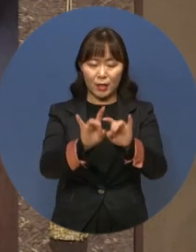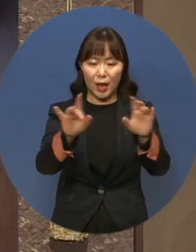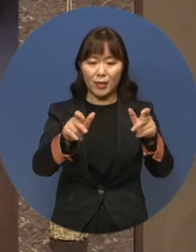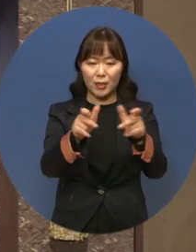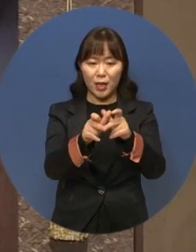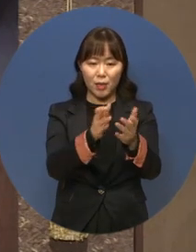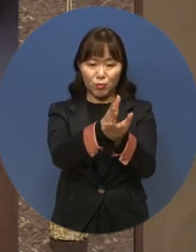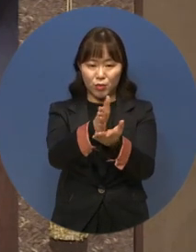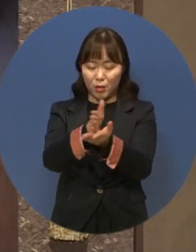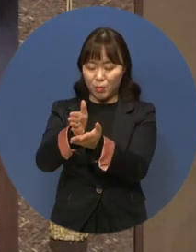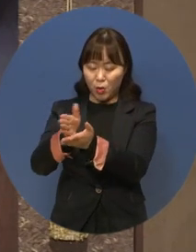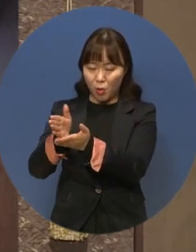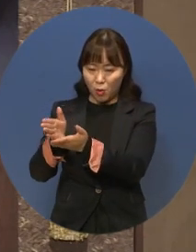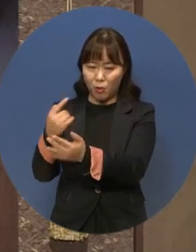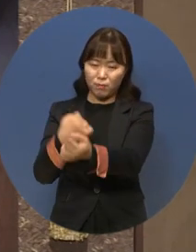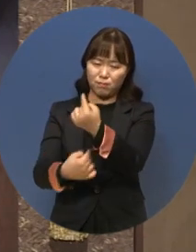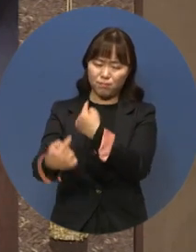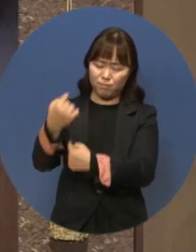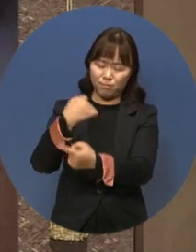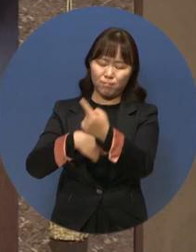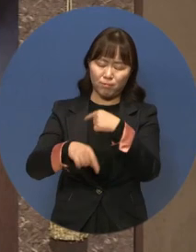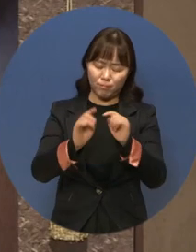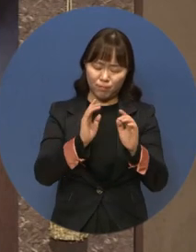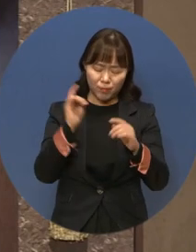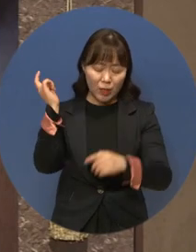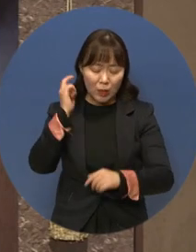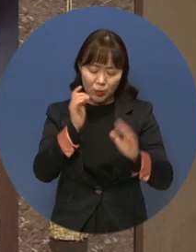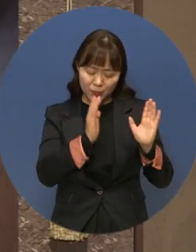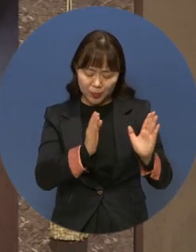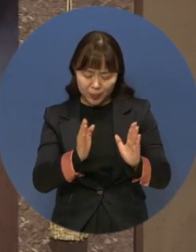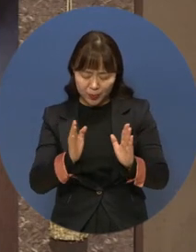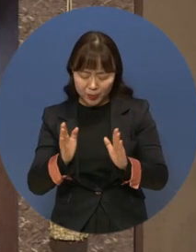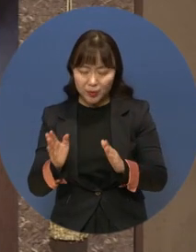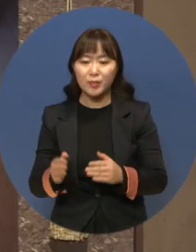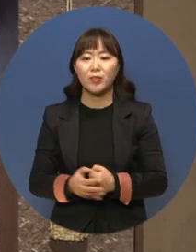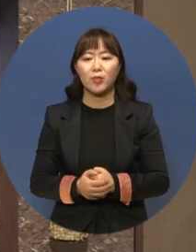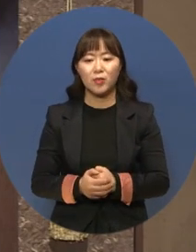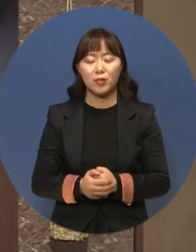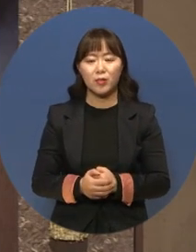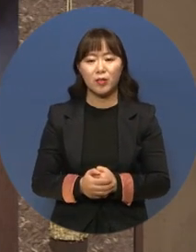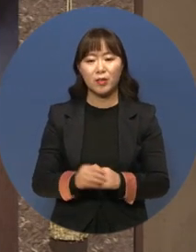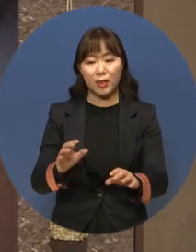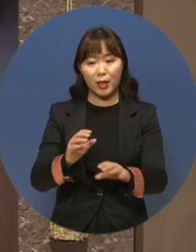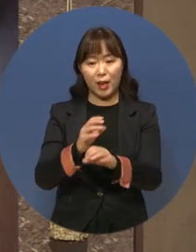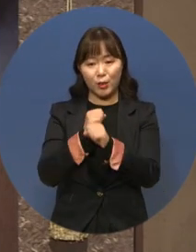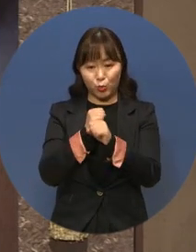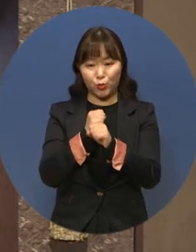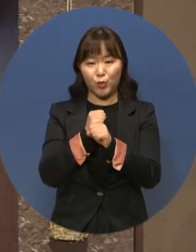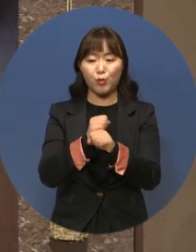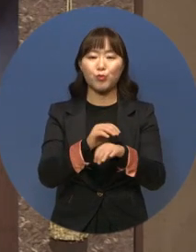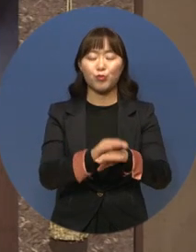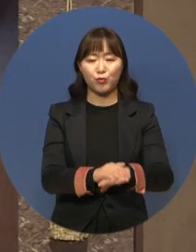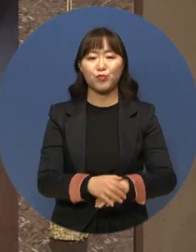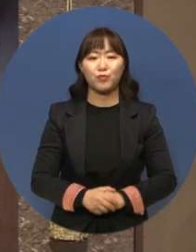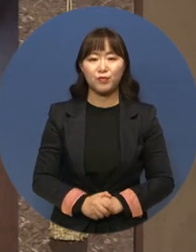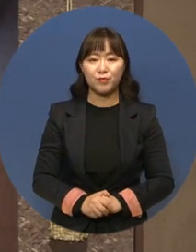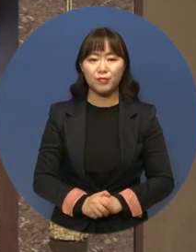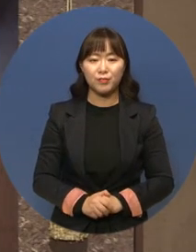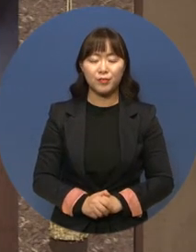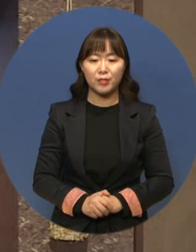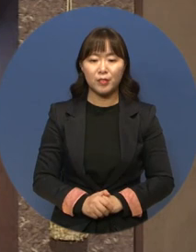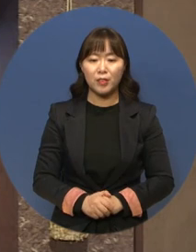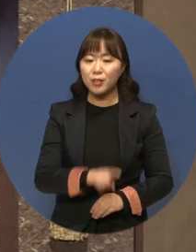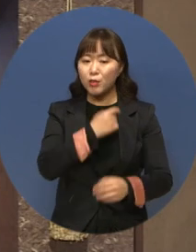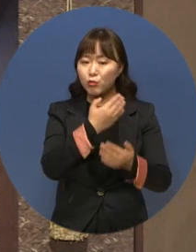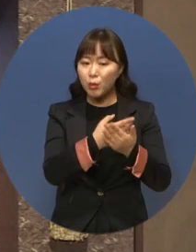장애인 분야별 목소리를 요구 사항들을 듣고 네. 정리해서 이렇게 간추려 놓은 것이죠.